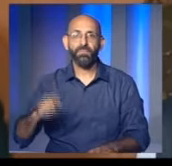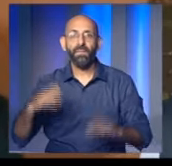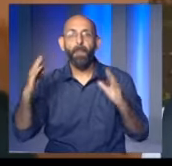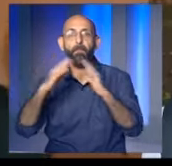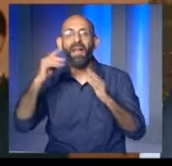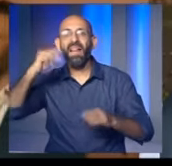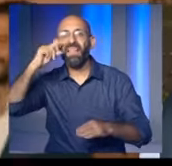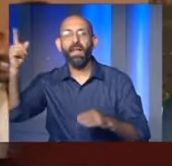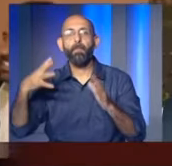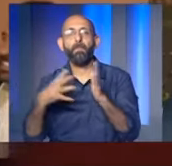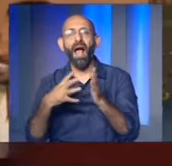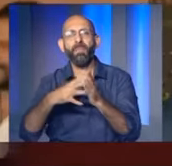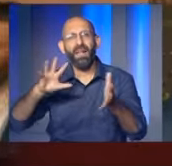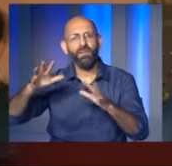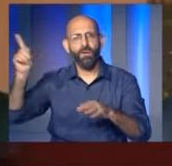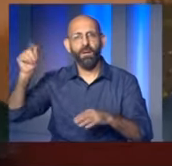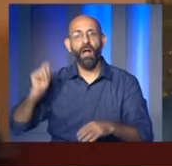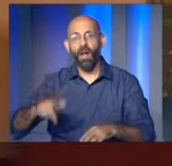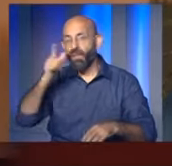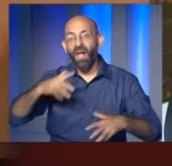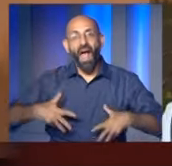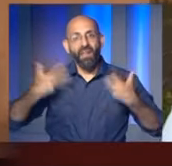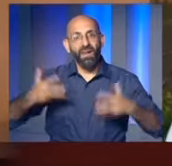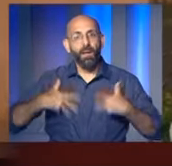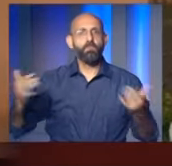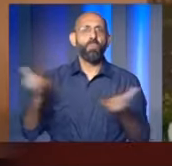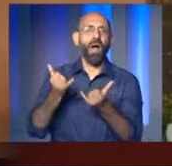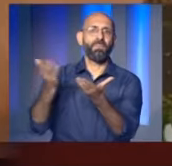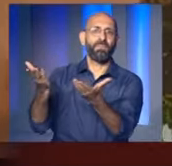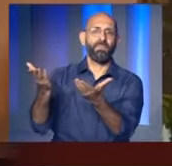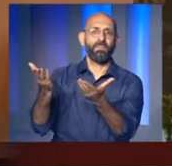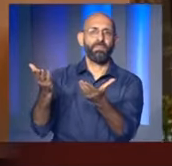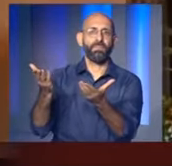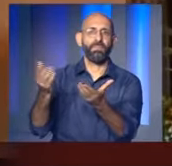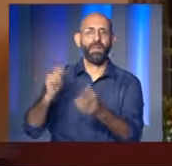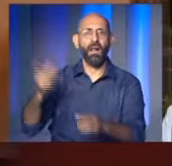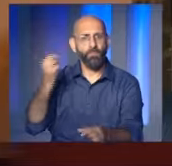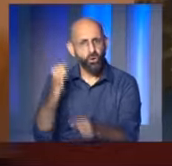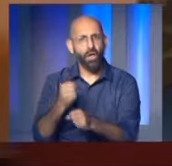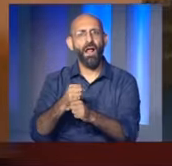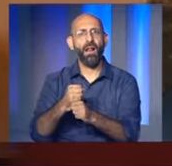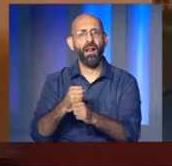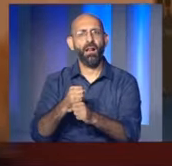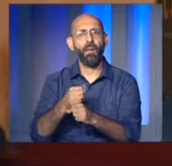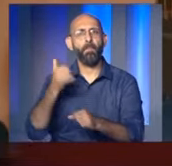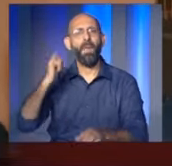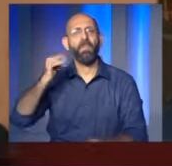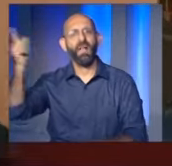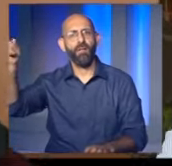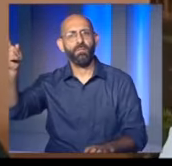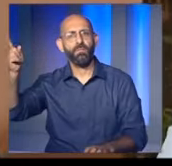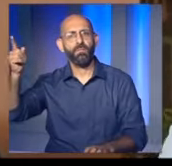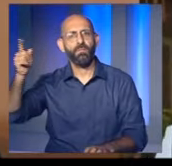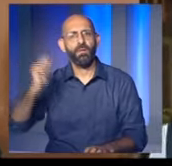حسب الوضع الأمني اللي عم بيصير ممكن يكون في السنة ما ينعمل مهرجانات بعلبك، إنما